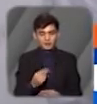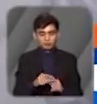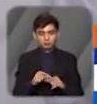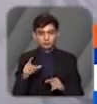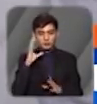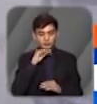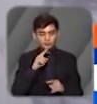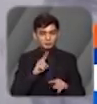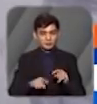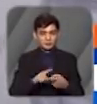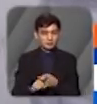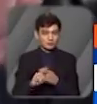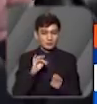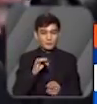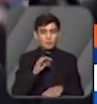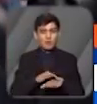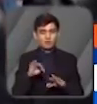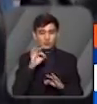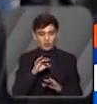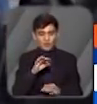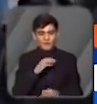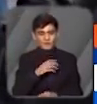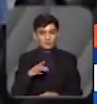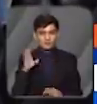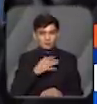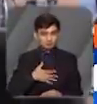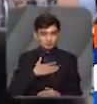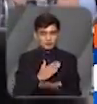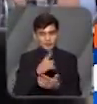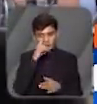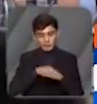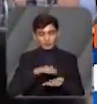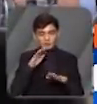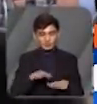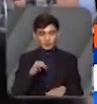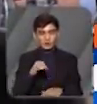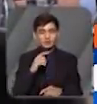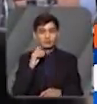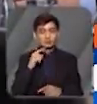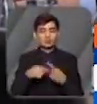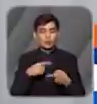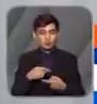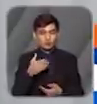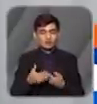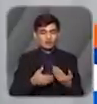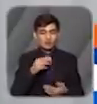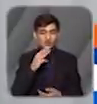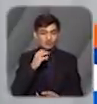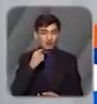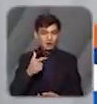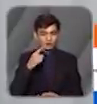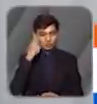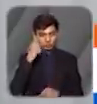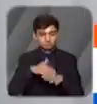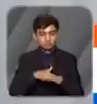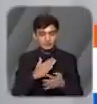Осылайша жедел қарқынмен таралып жатқан ауру түріне қатты алаңдаған үкіметтегілер келесі қадамды ойластырып жатыр. Денсаулық